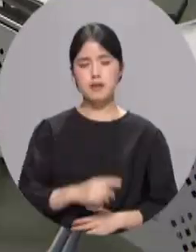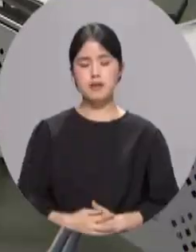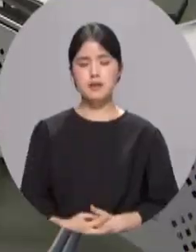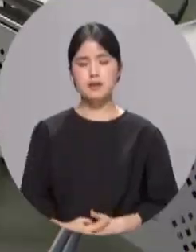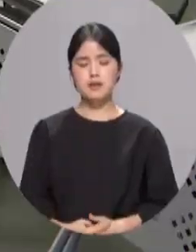있습니다